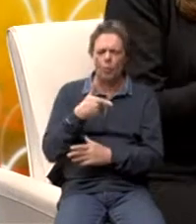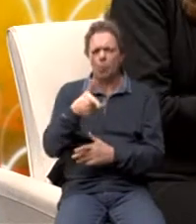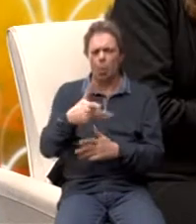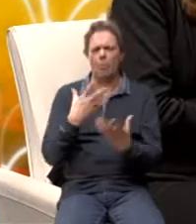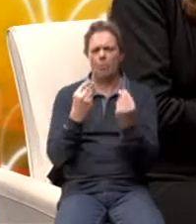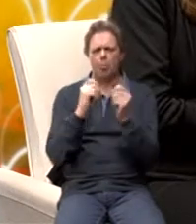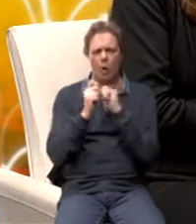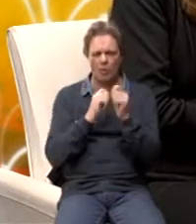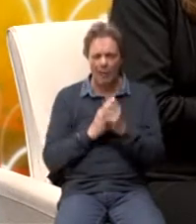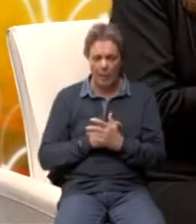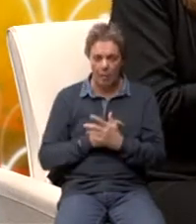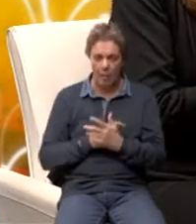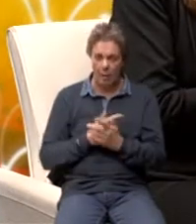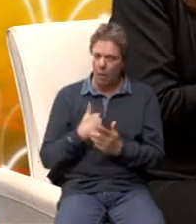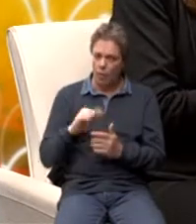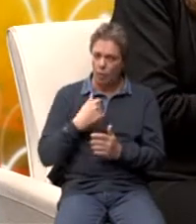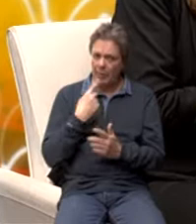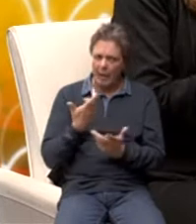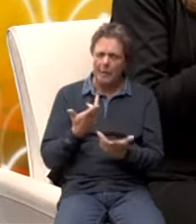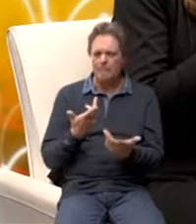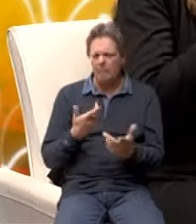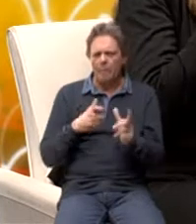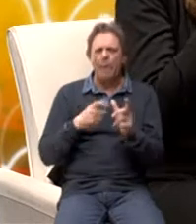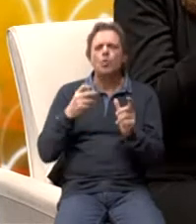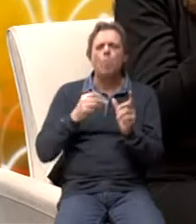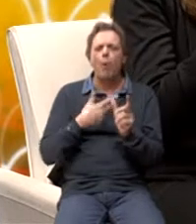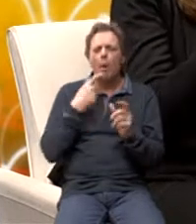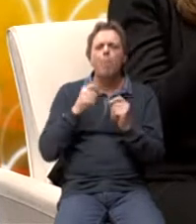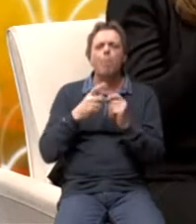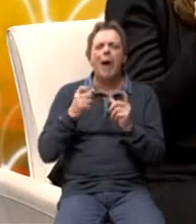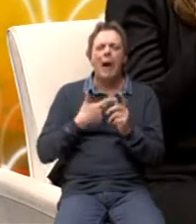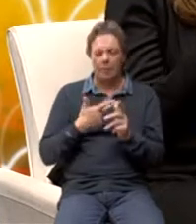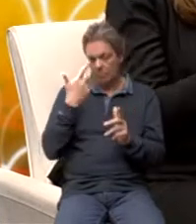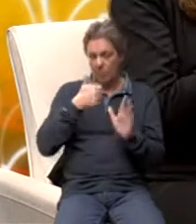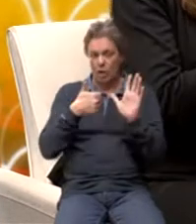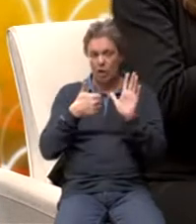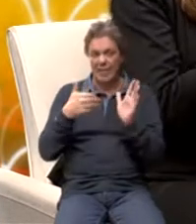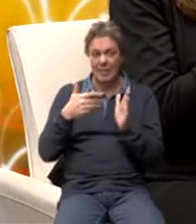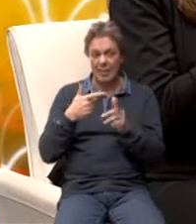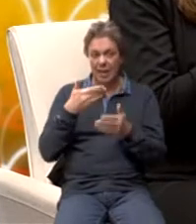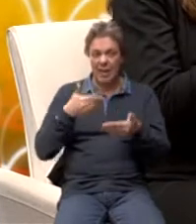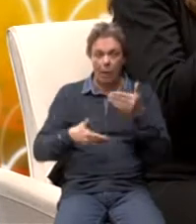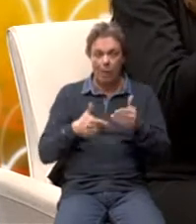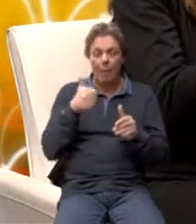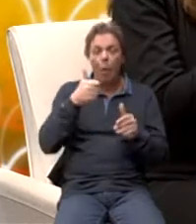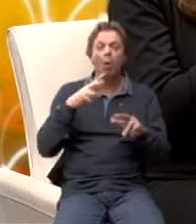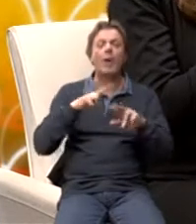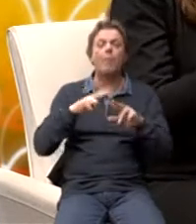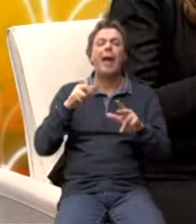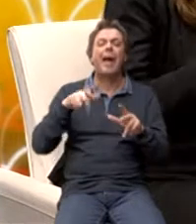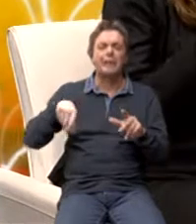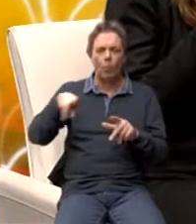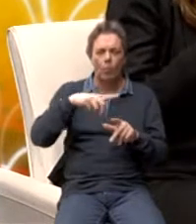Isto tako se osvrnula bi se ono kao sumpor i bakar, isto je 6 kg po hektaru, znači ograničenja postoje čak i u tom